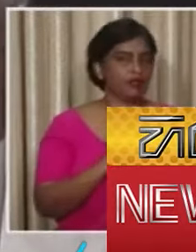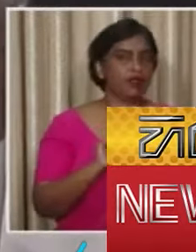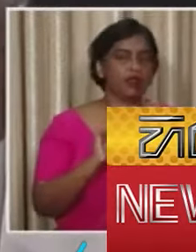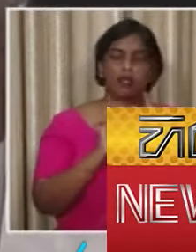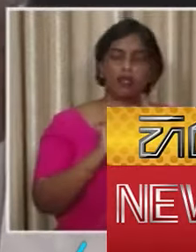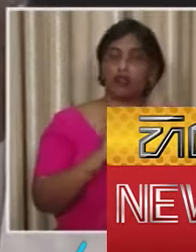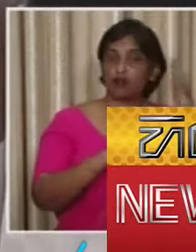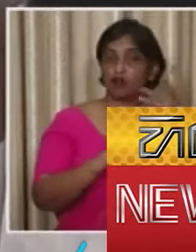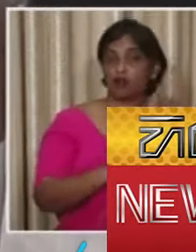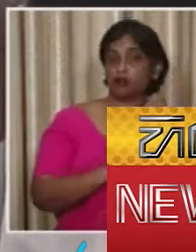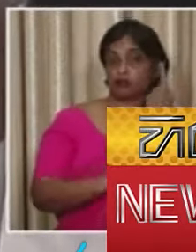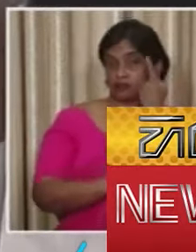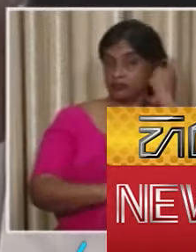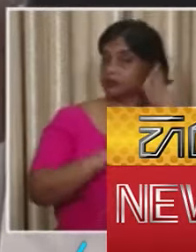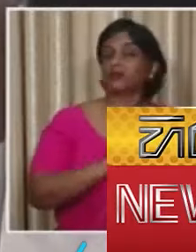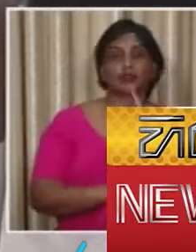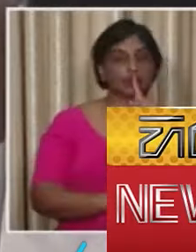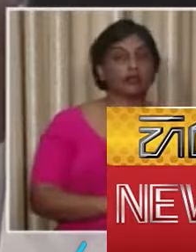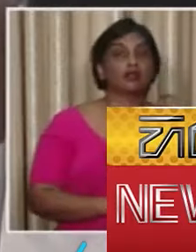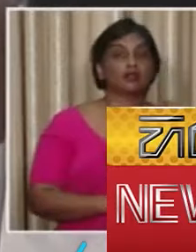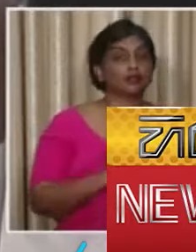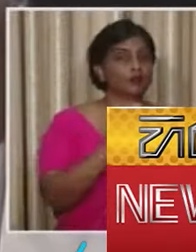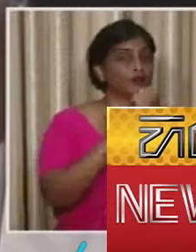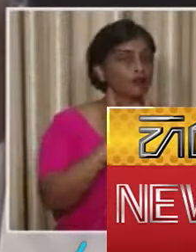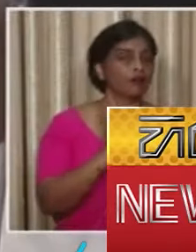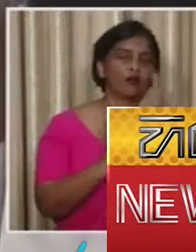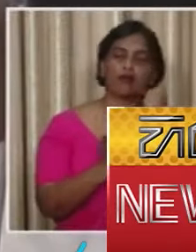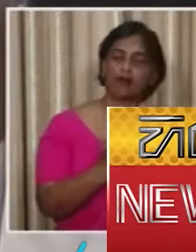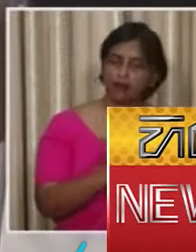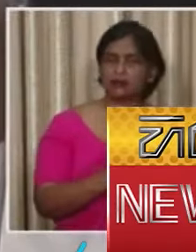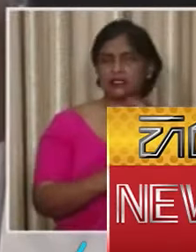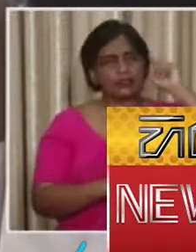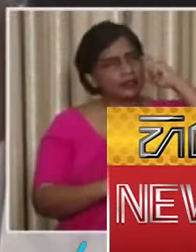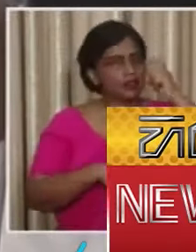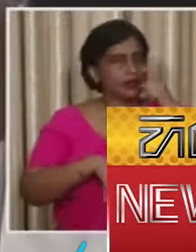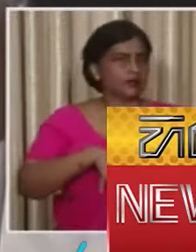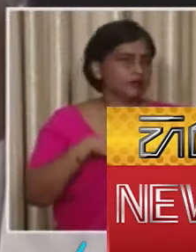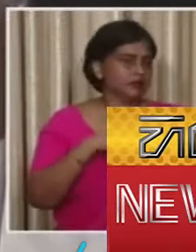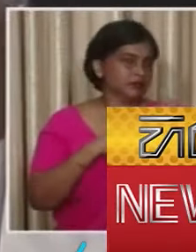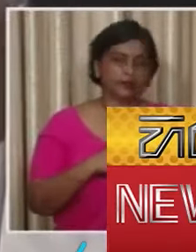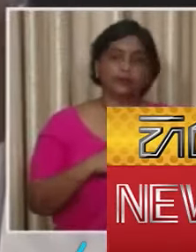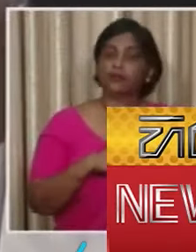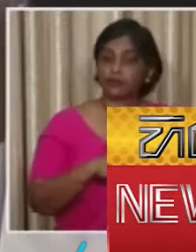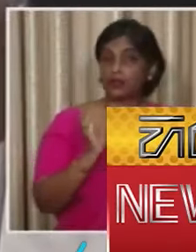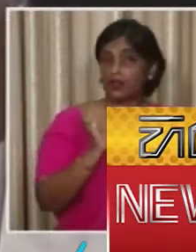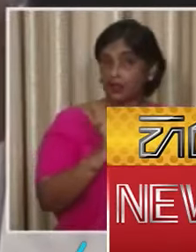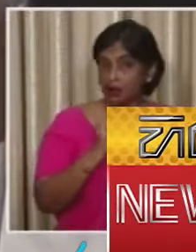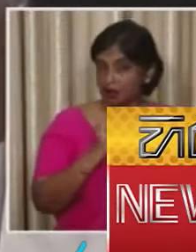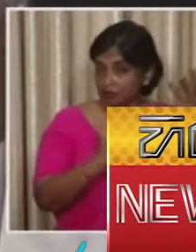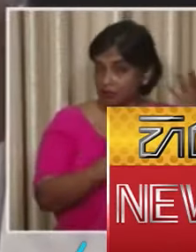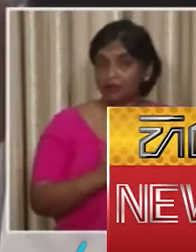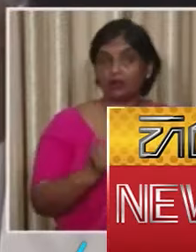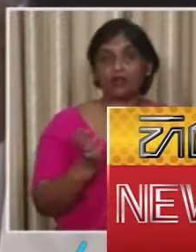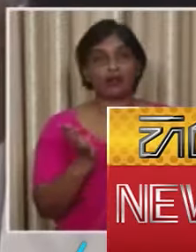ජාත්‍යන්ත්‍ර ආර්ථික විශේෂඥයන් කියන්නේ මේ කාර්ය අසීරු හා වේදනාකාරී කාර්යයක් බවයි. එය ණය හිමියන්ටත්